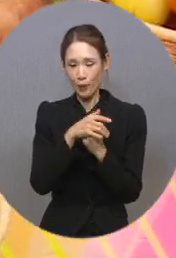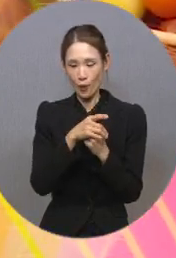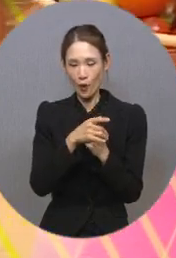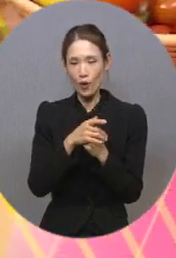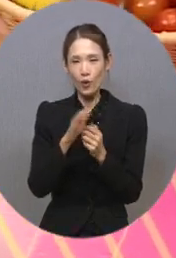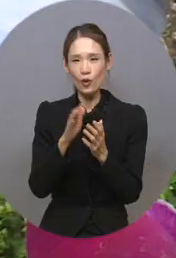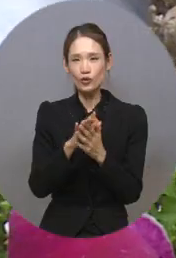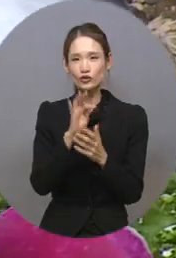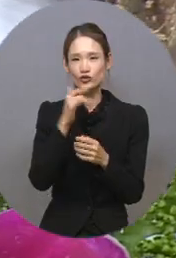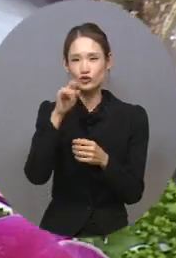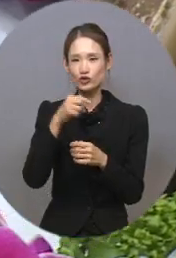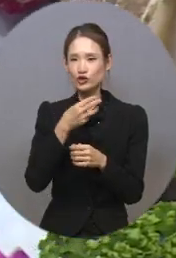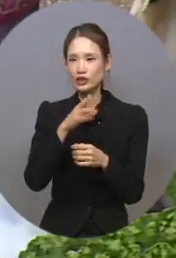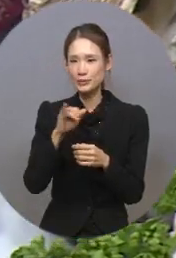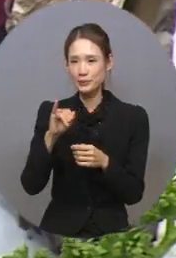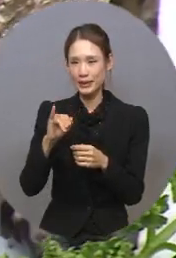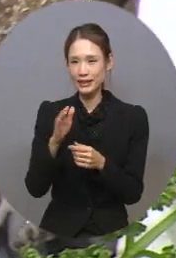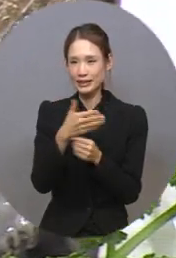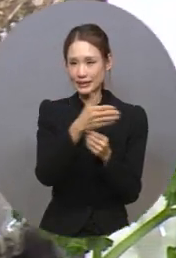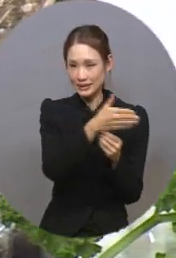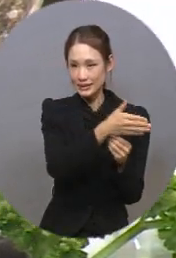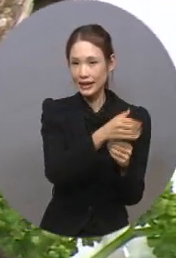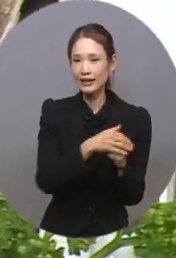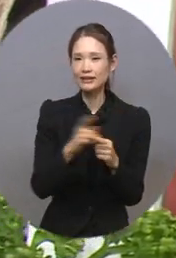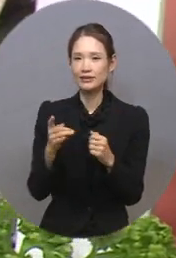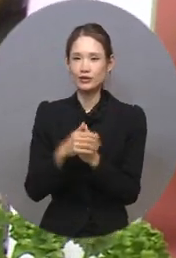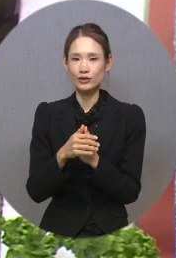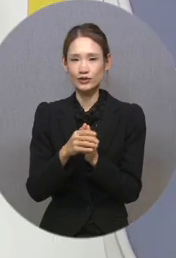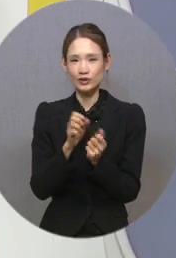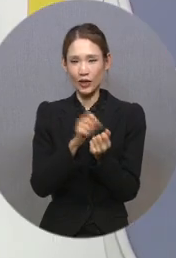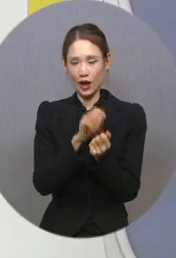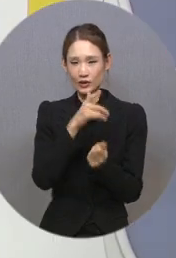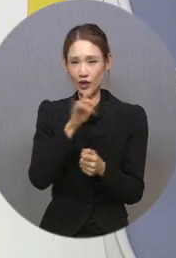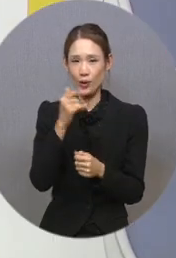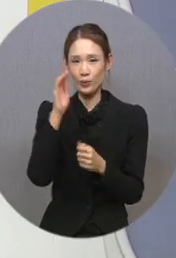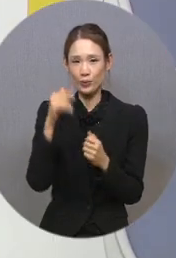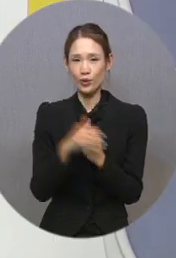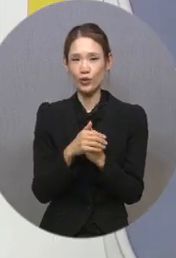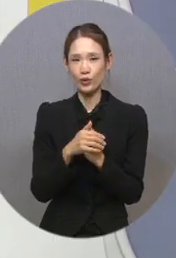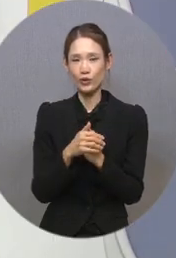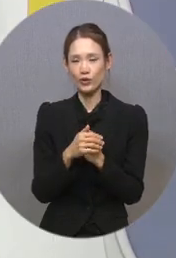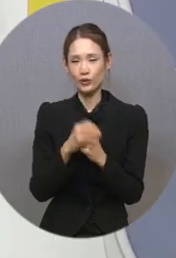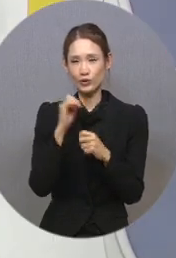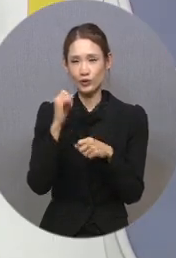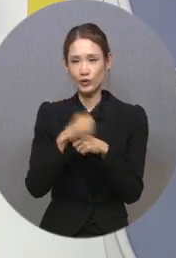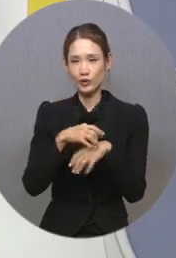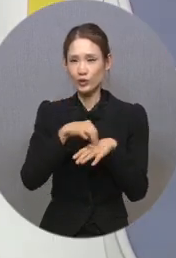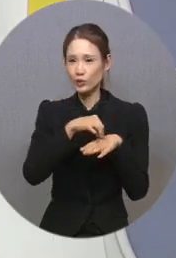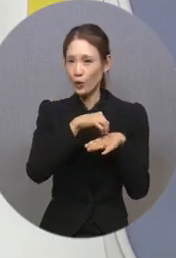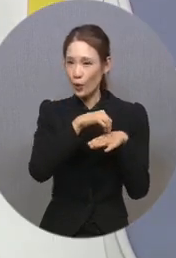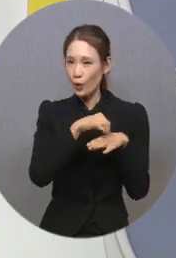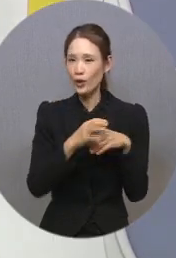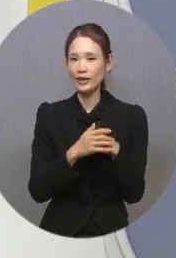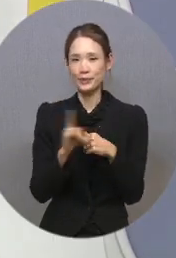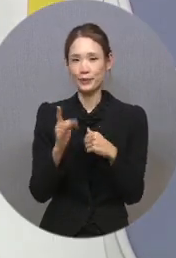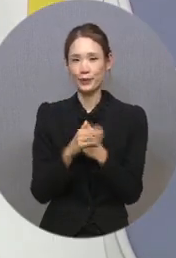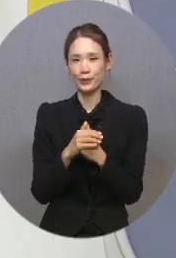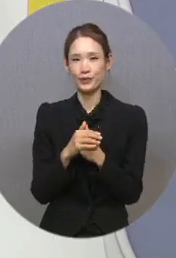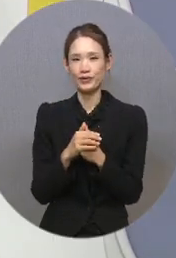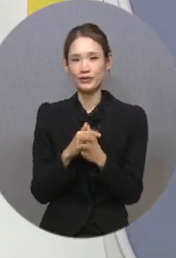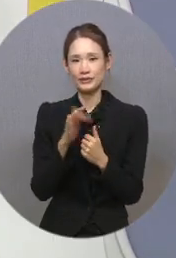굴배, 또 안도의 뭐 전복이 있고요. 그 다음에 축산물로는 네. 장 같은